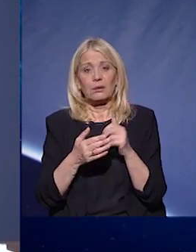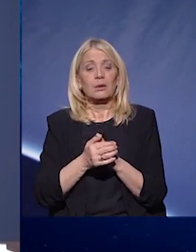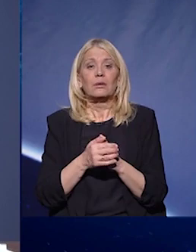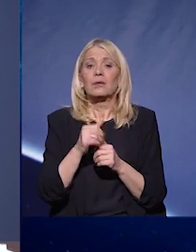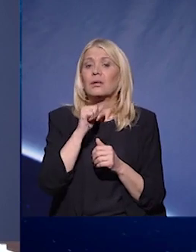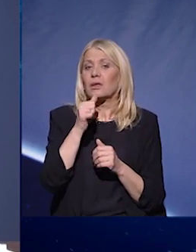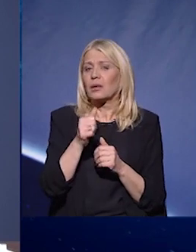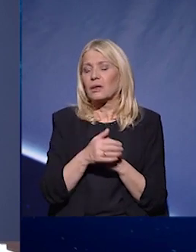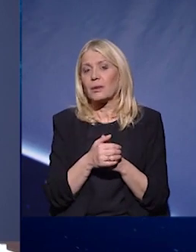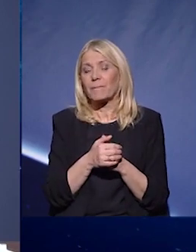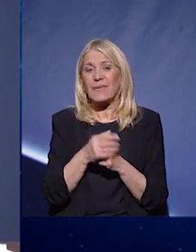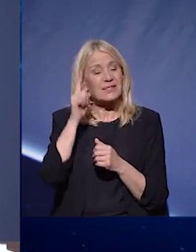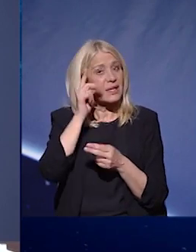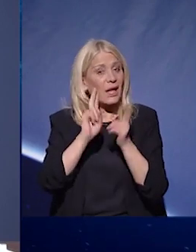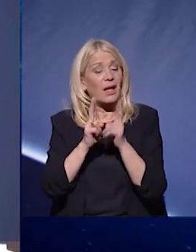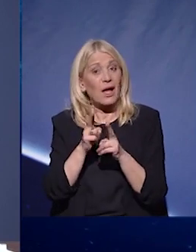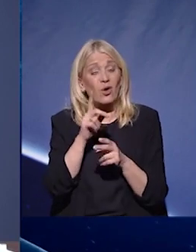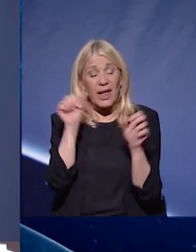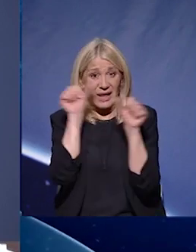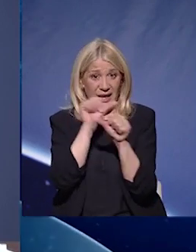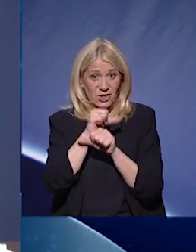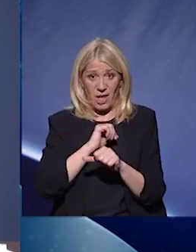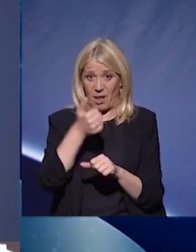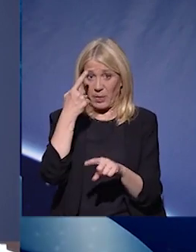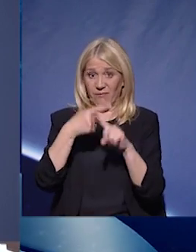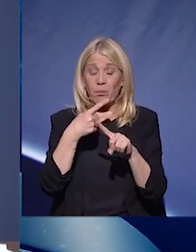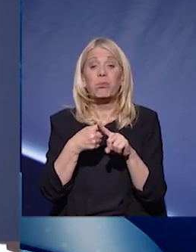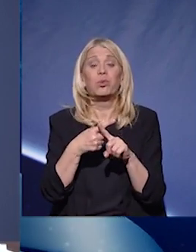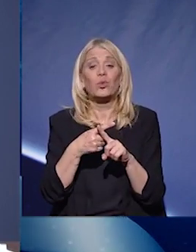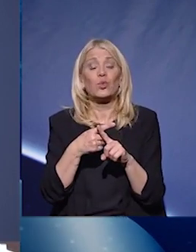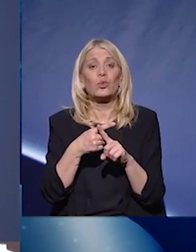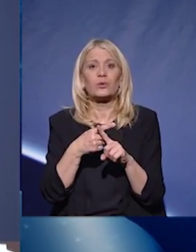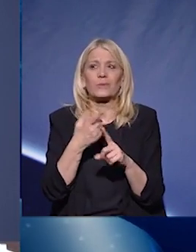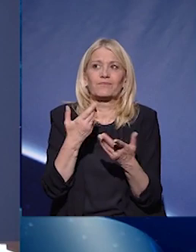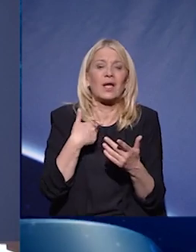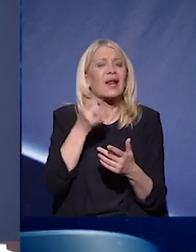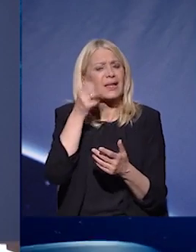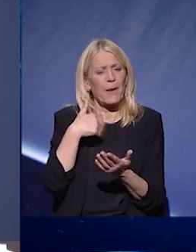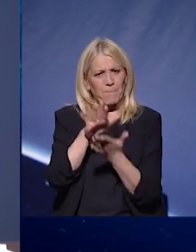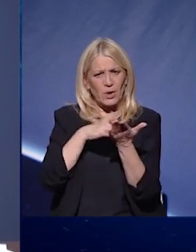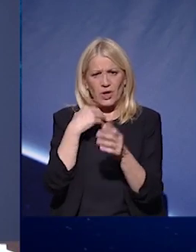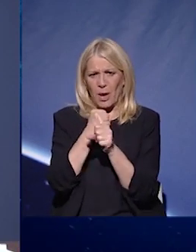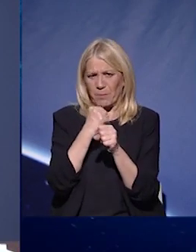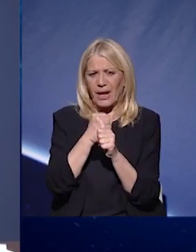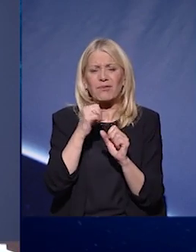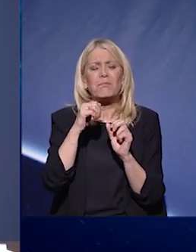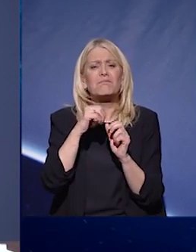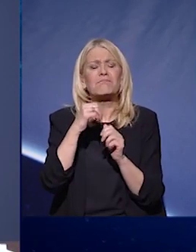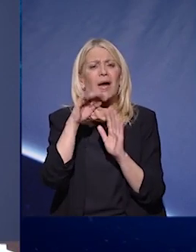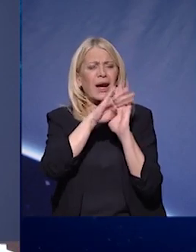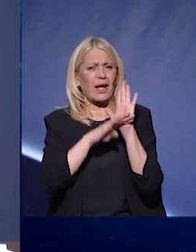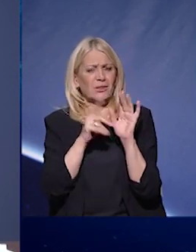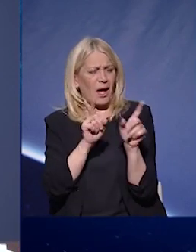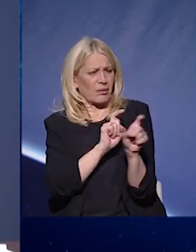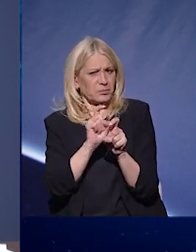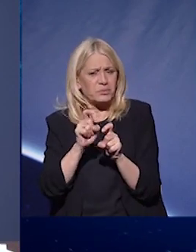I znate kako, te greške, ja prvi put kad, mislim, to me asocira, kad sam počeo da pravim registar za